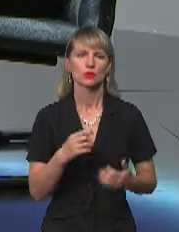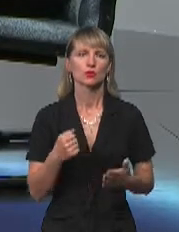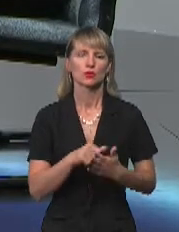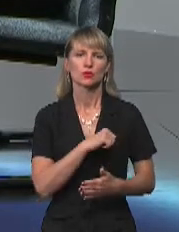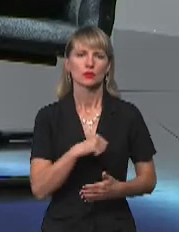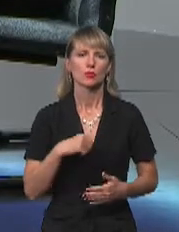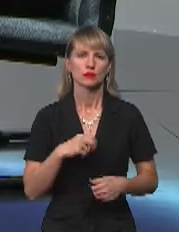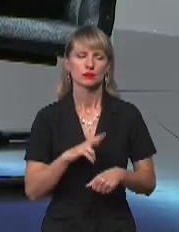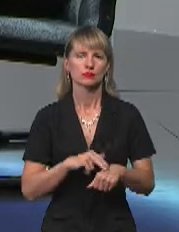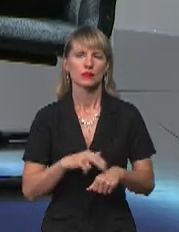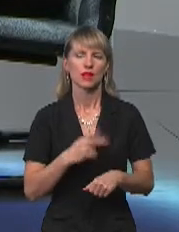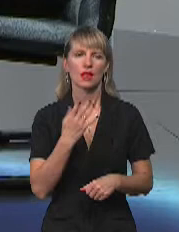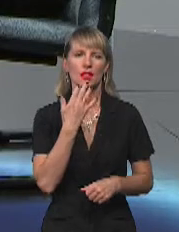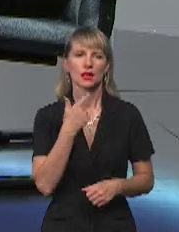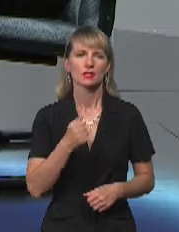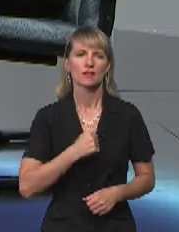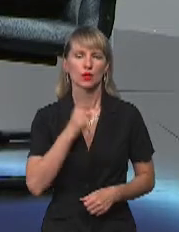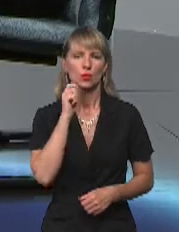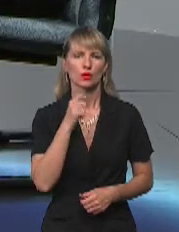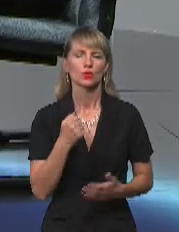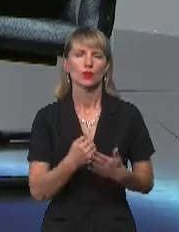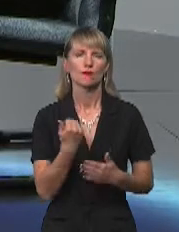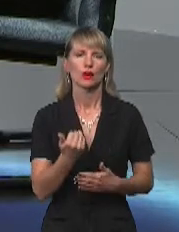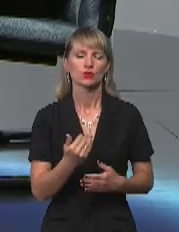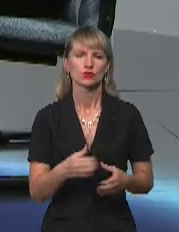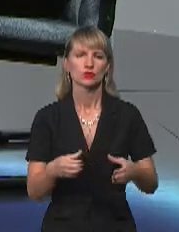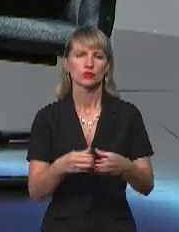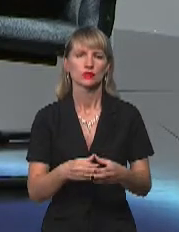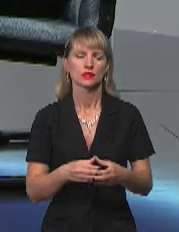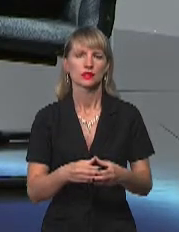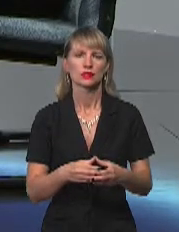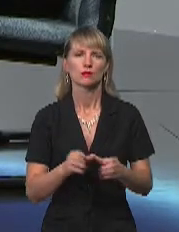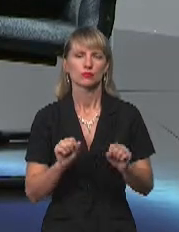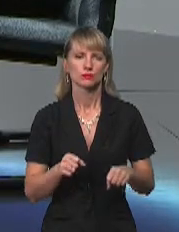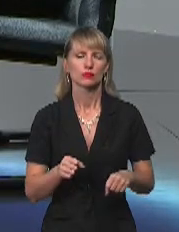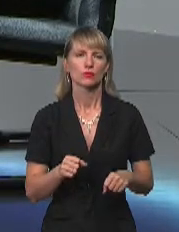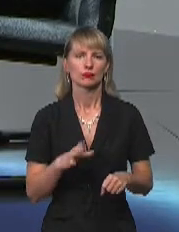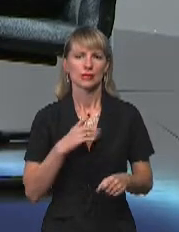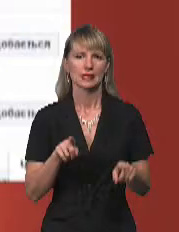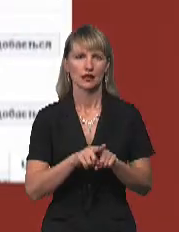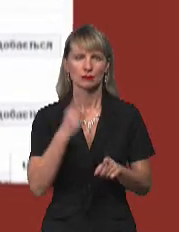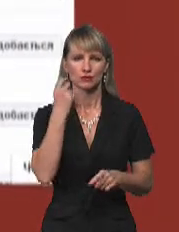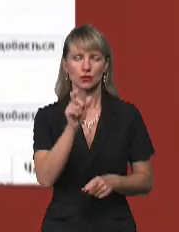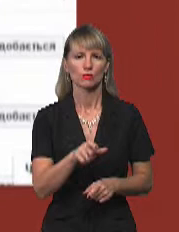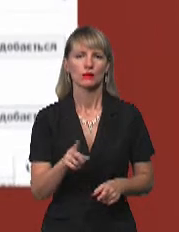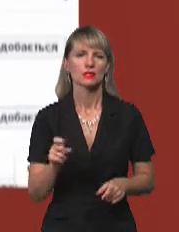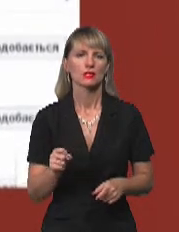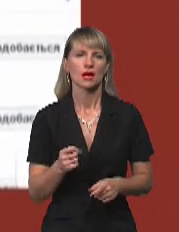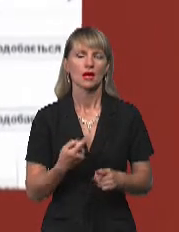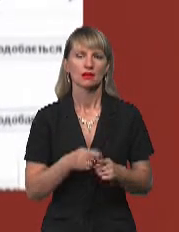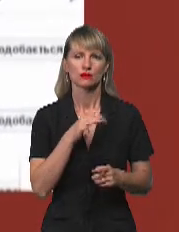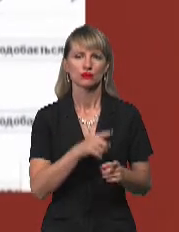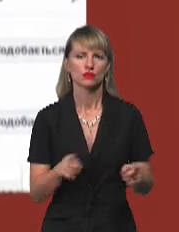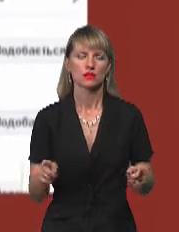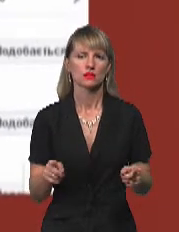патрулювання бійцями Нацгвардії України. До вашої частини, до вашої прес-служби, можливо, надходили такі повідомлення від громадян? Ні, за цей час, з